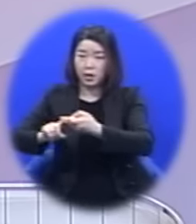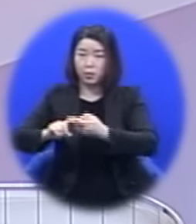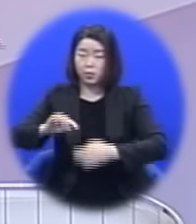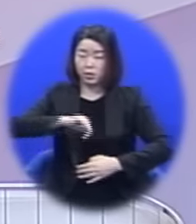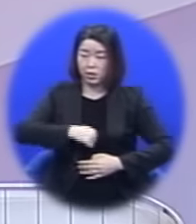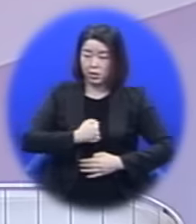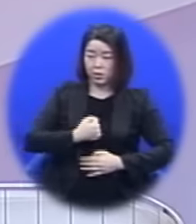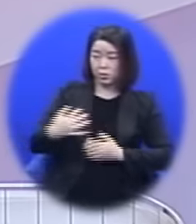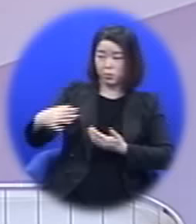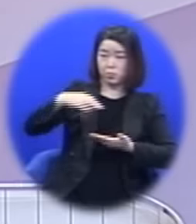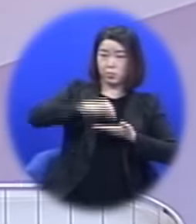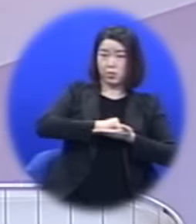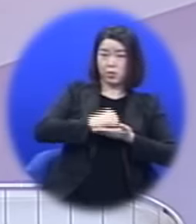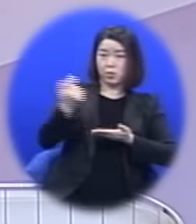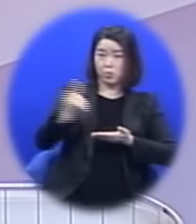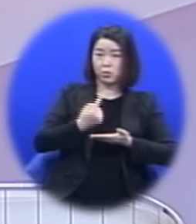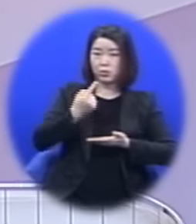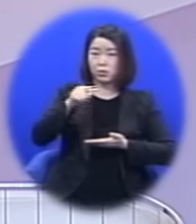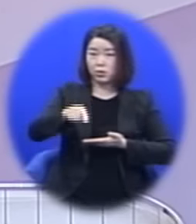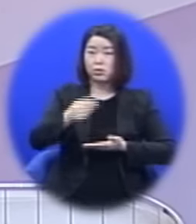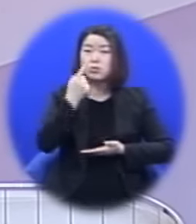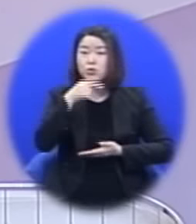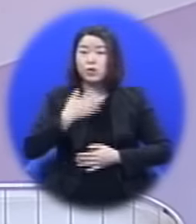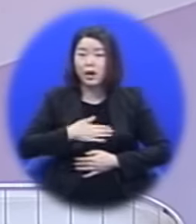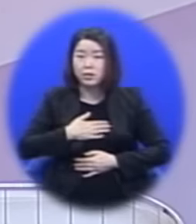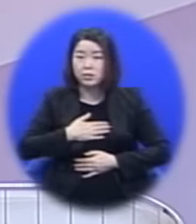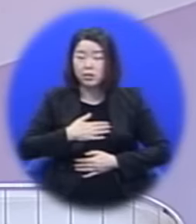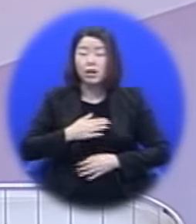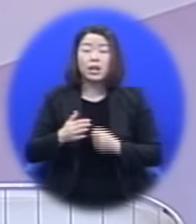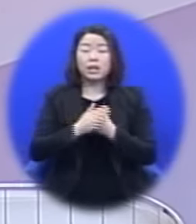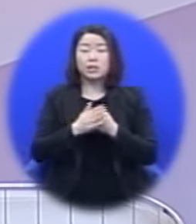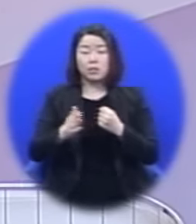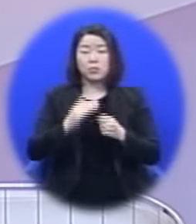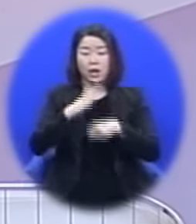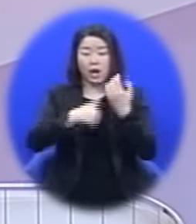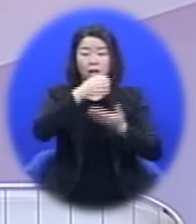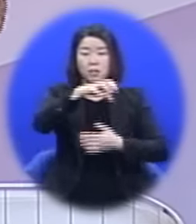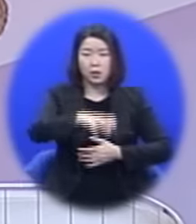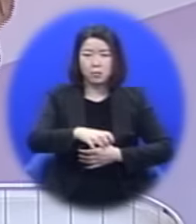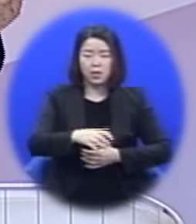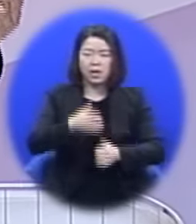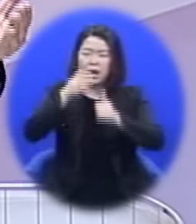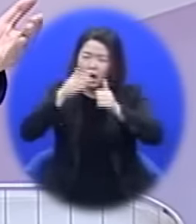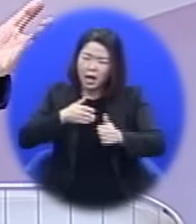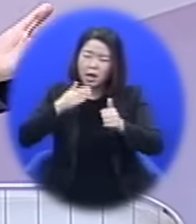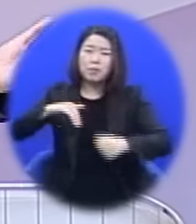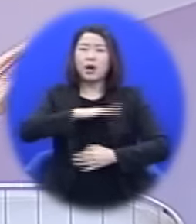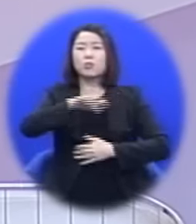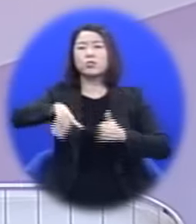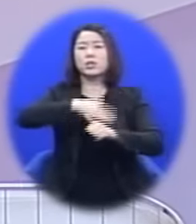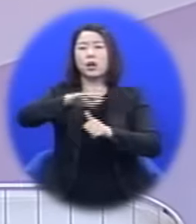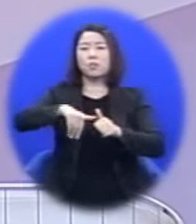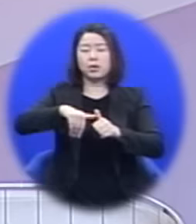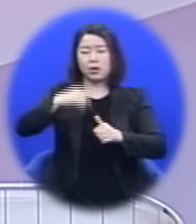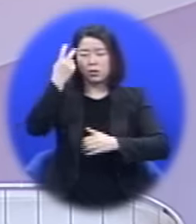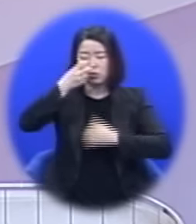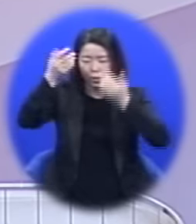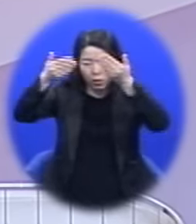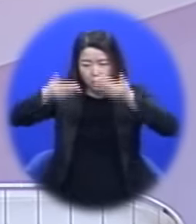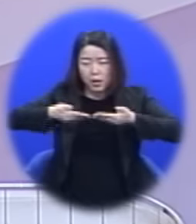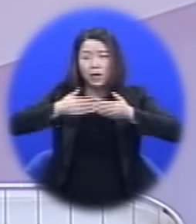치러 들어오는 것인 줄 알았습니다. 그래서 하나님 앞에 하나님 제발 좀 이 우리 형편을 좀 둘러보아